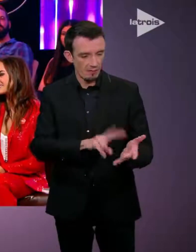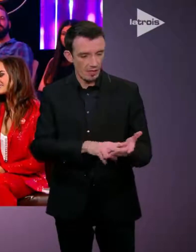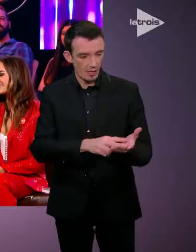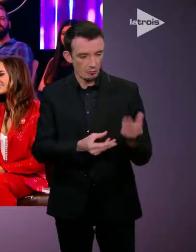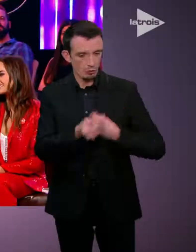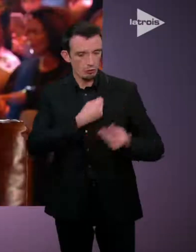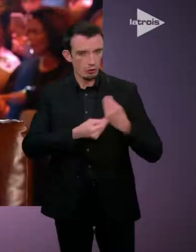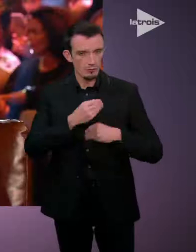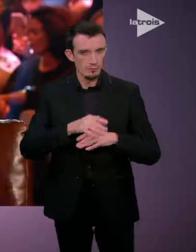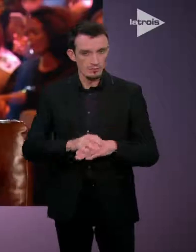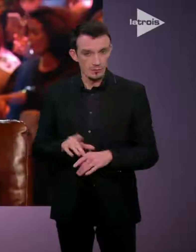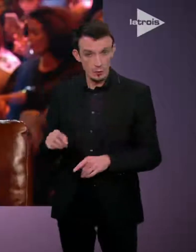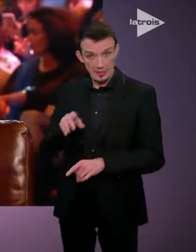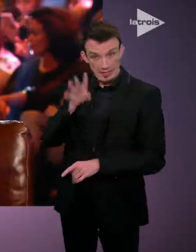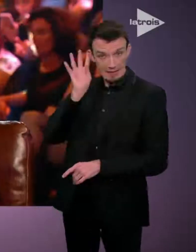s'appelle